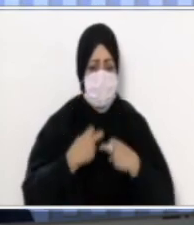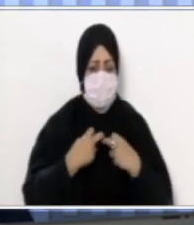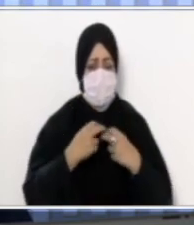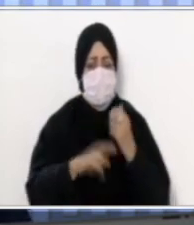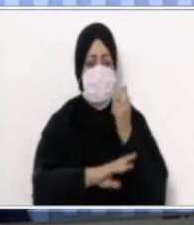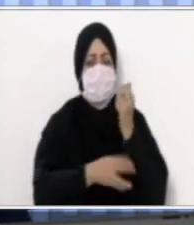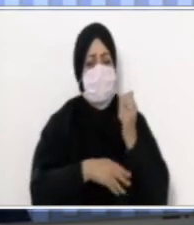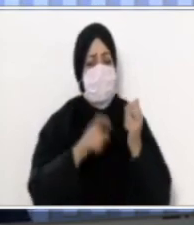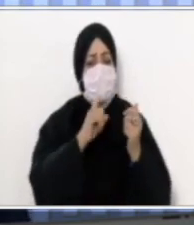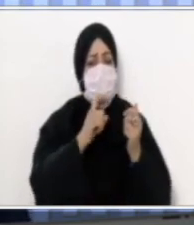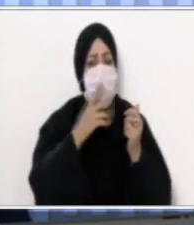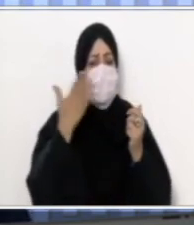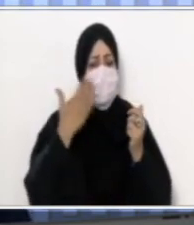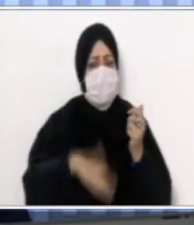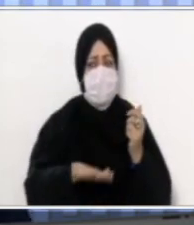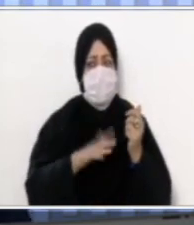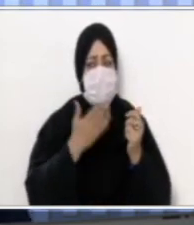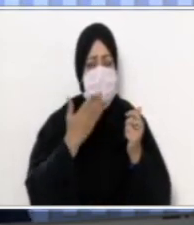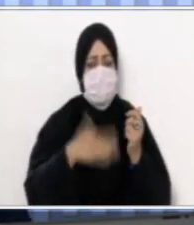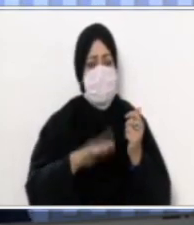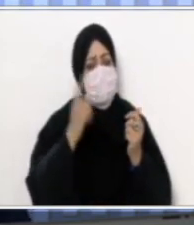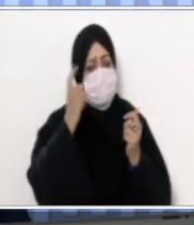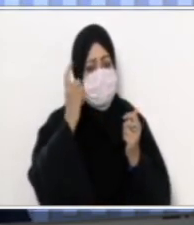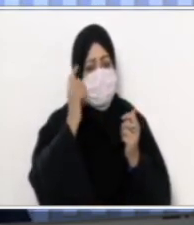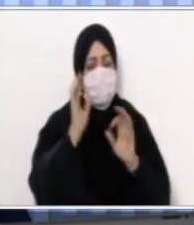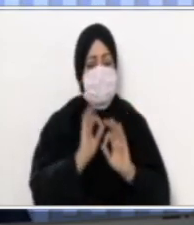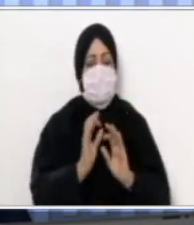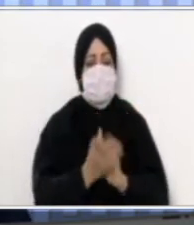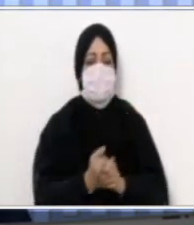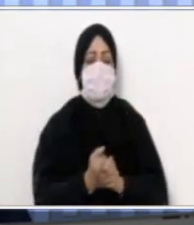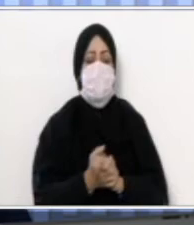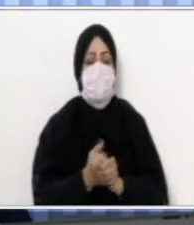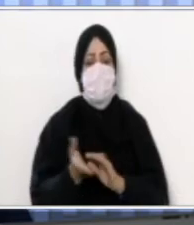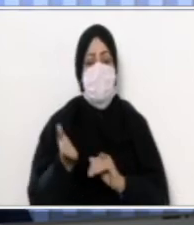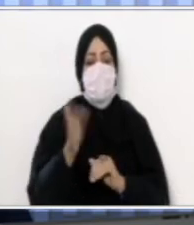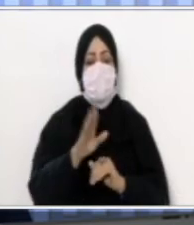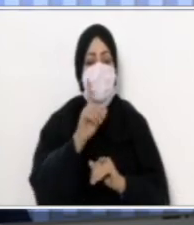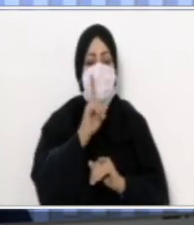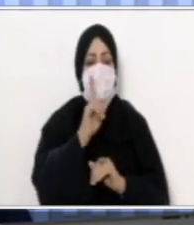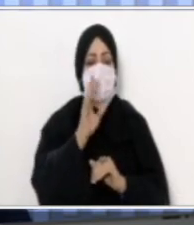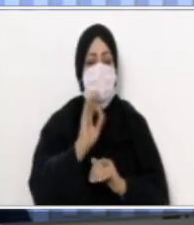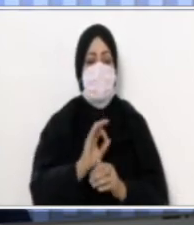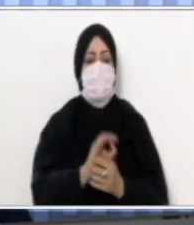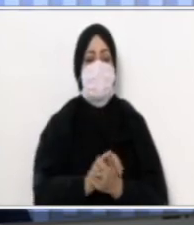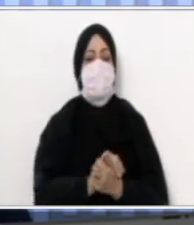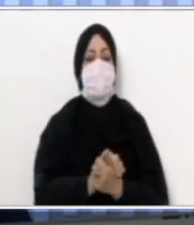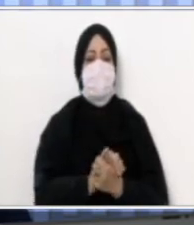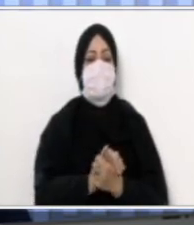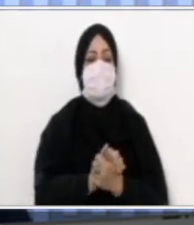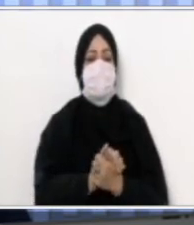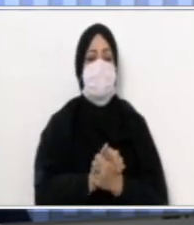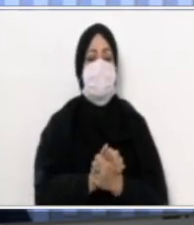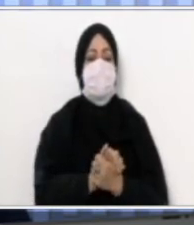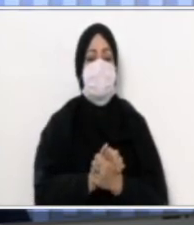أو تفقد يعني طرفا من أطرافها بيترتب عليها خطر على حياتها، صحيح عندها نقول